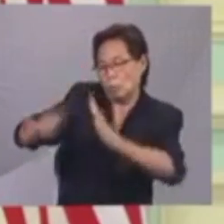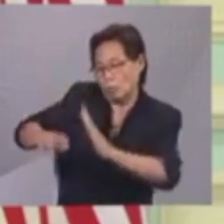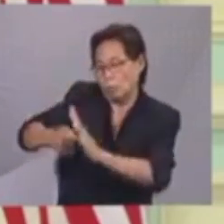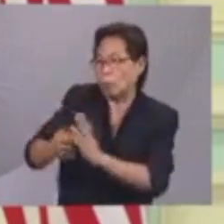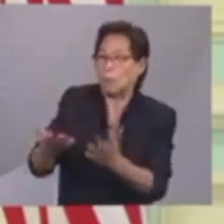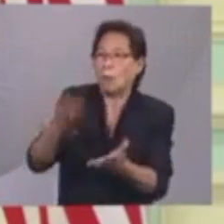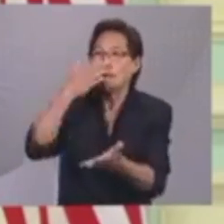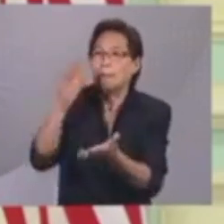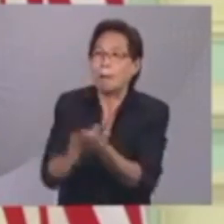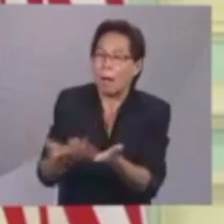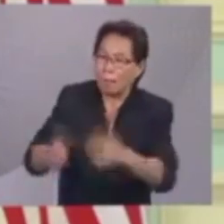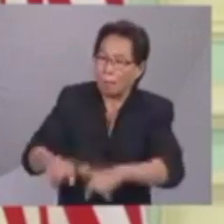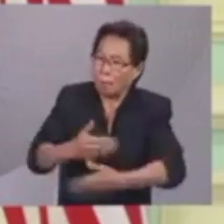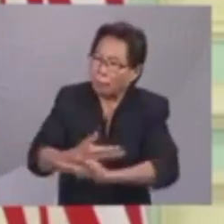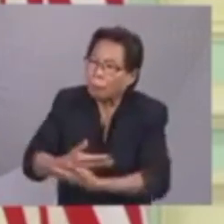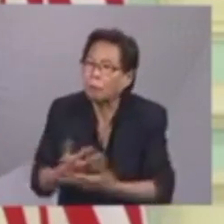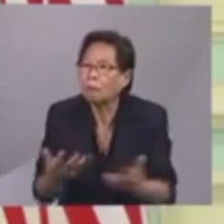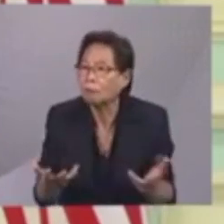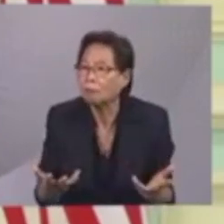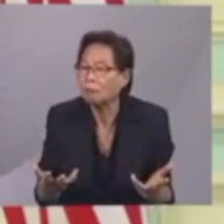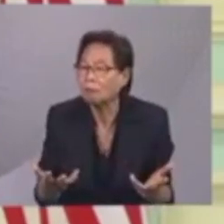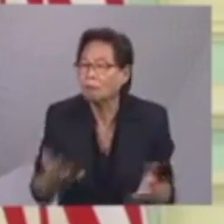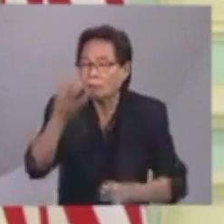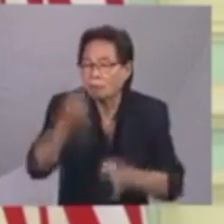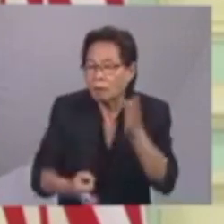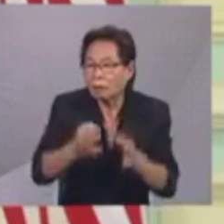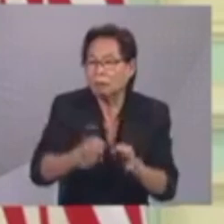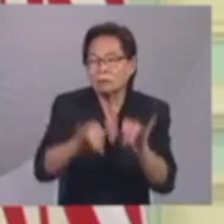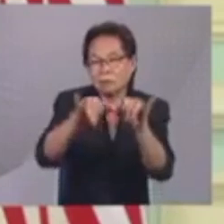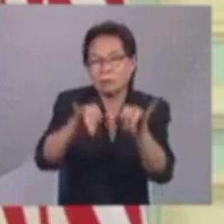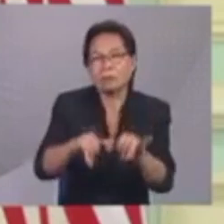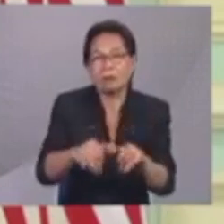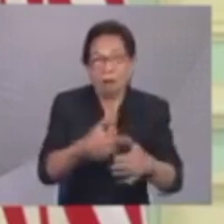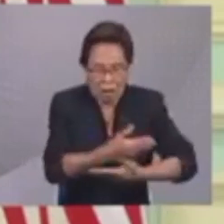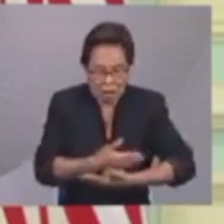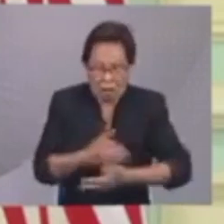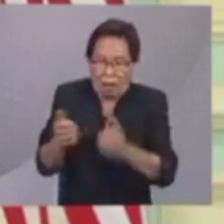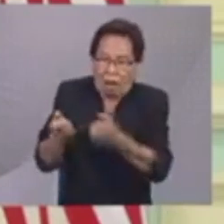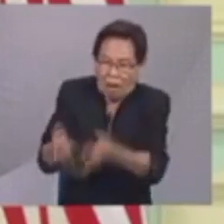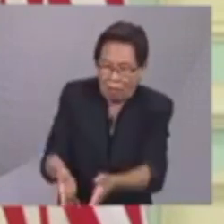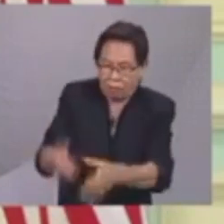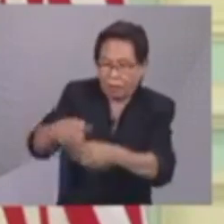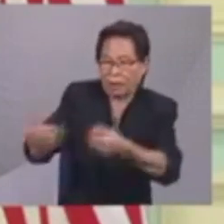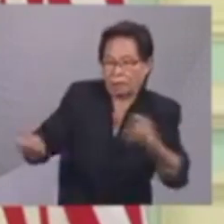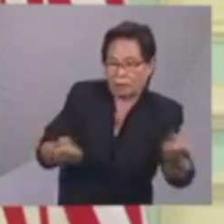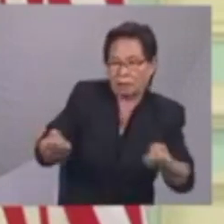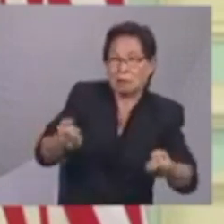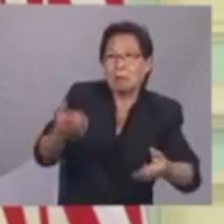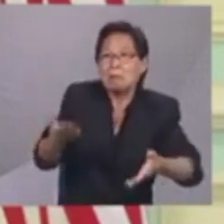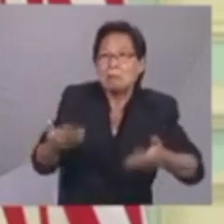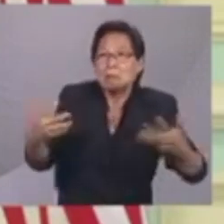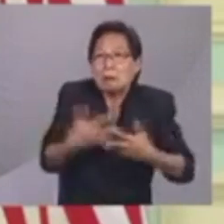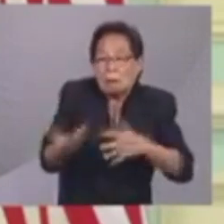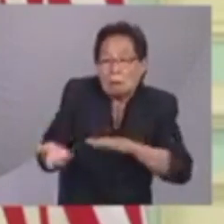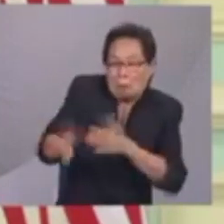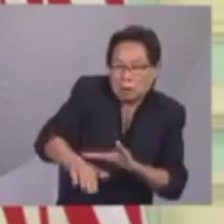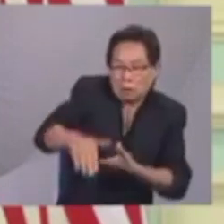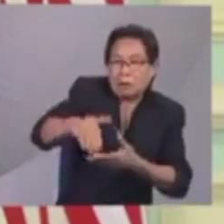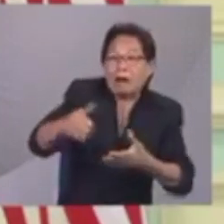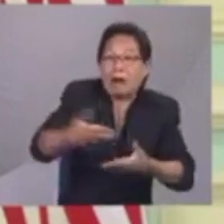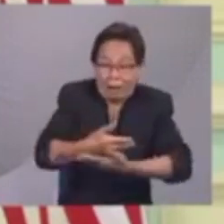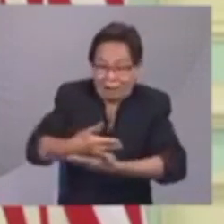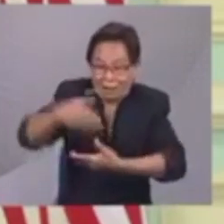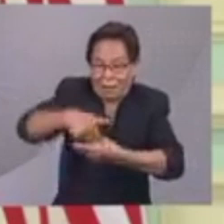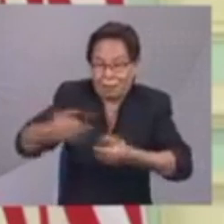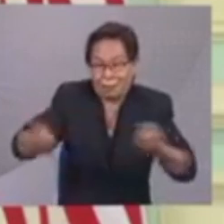anything can happen kepada anak mereka. Kalau mereka tinggalkan dalam kereta, takut ada kes kematian anak di dalam kereta seperti